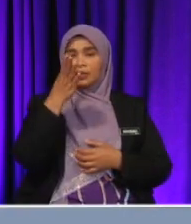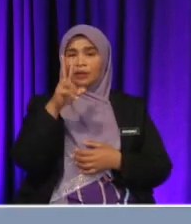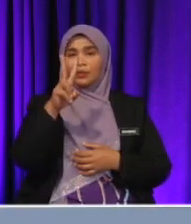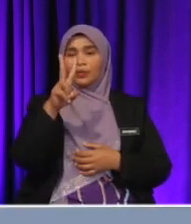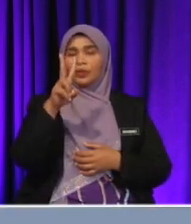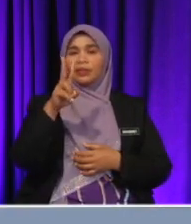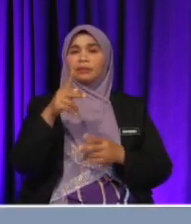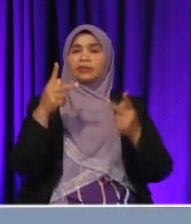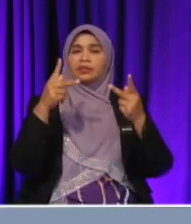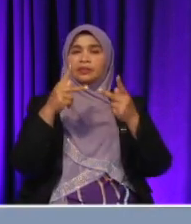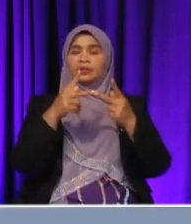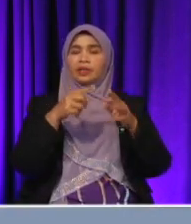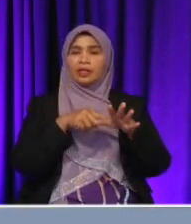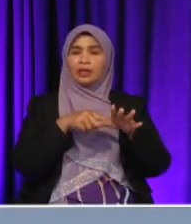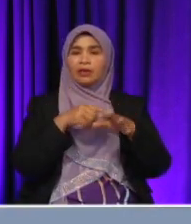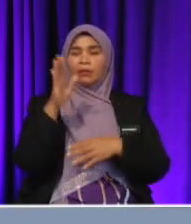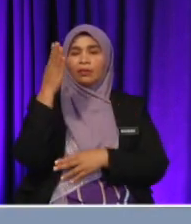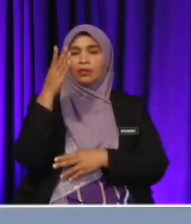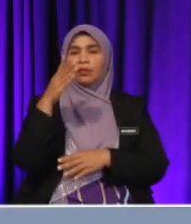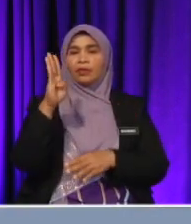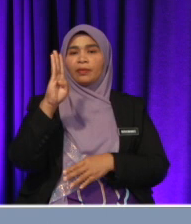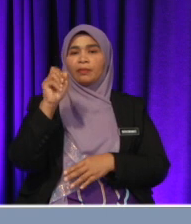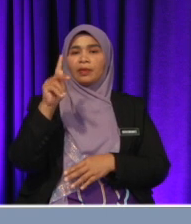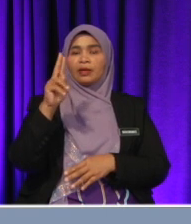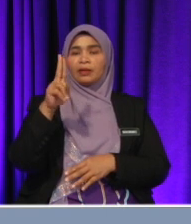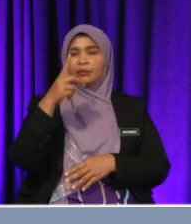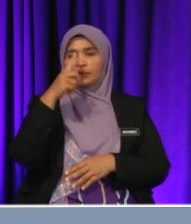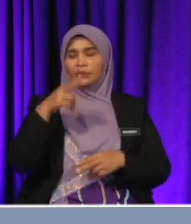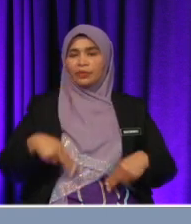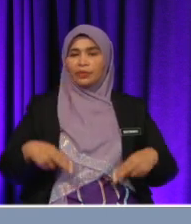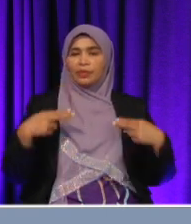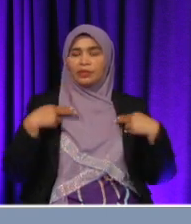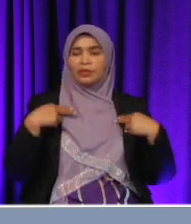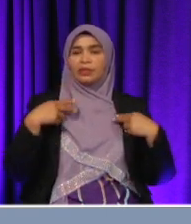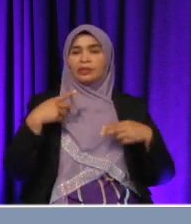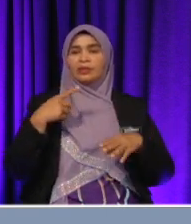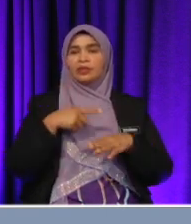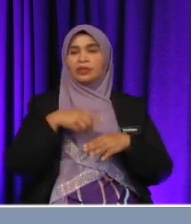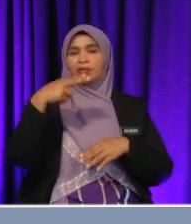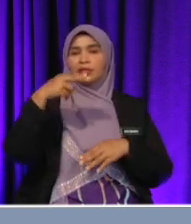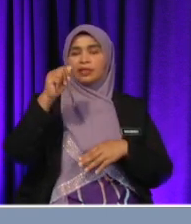penyesuaian daun pokok bakau untuk hidup di habitatnya jadi invention